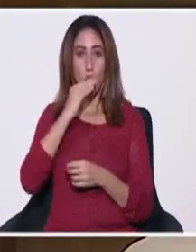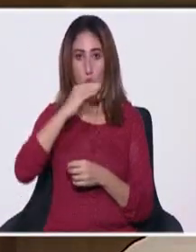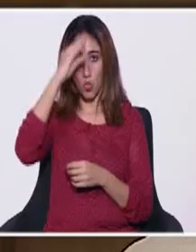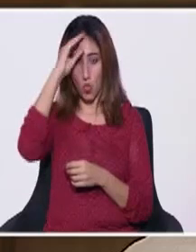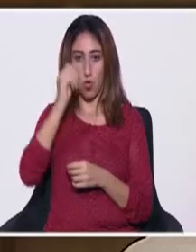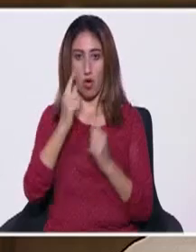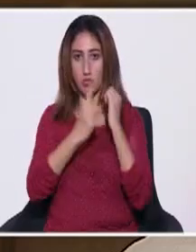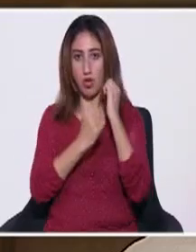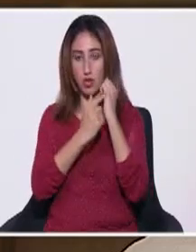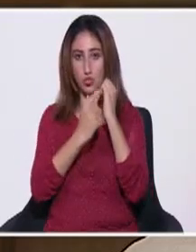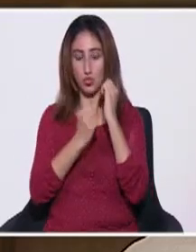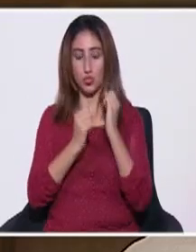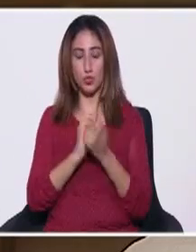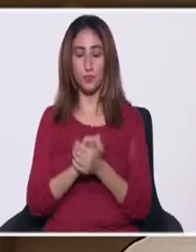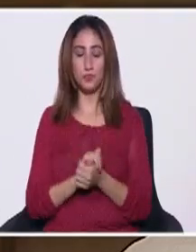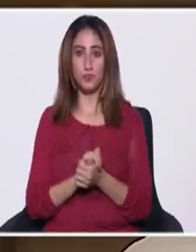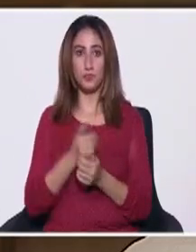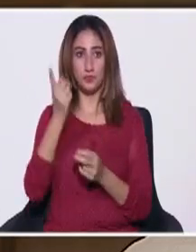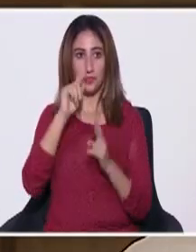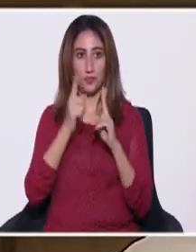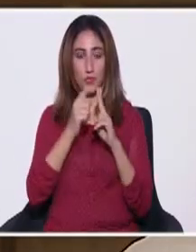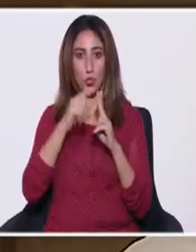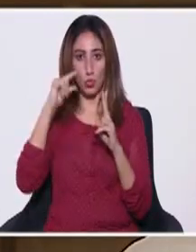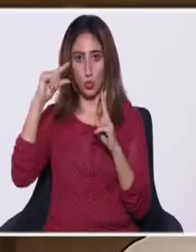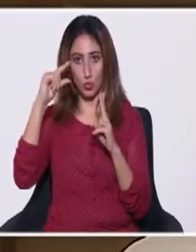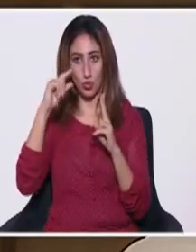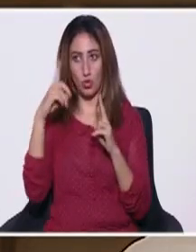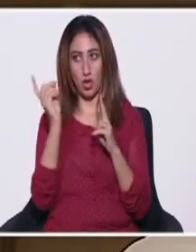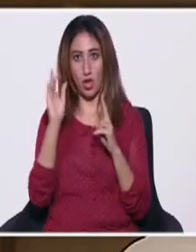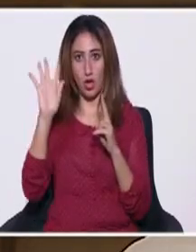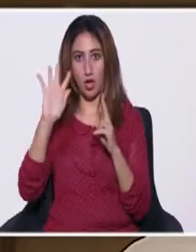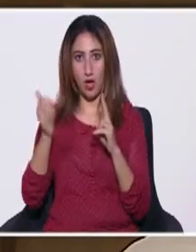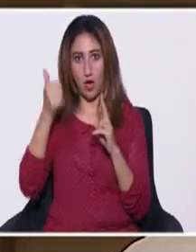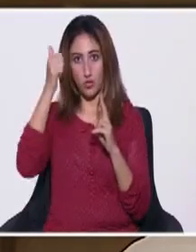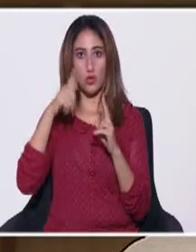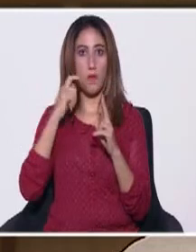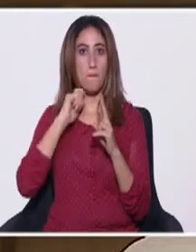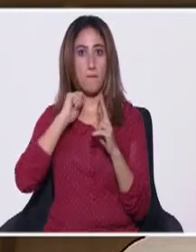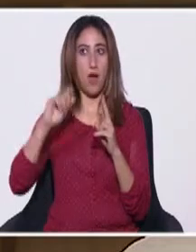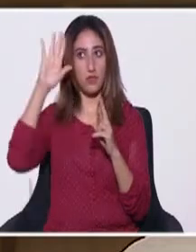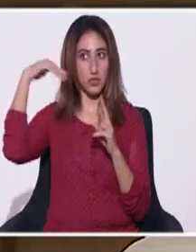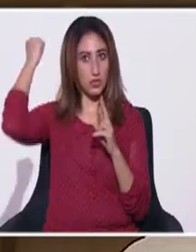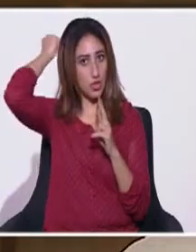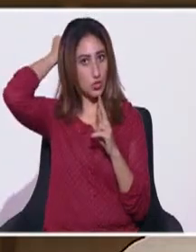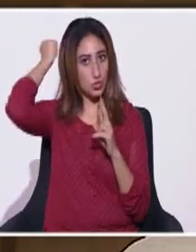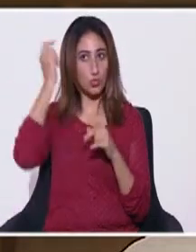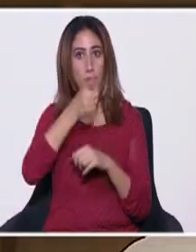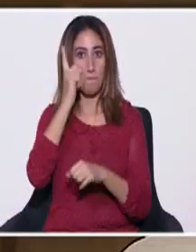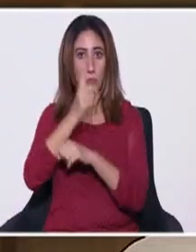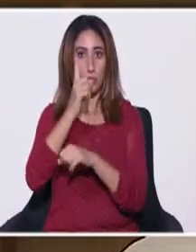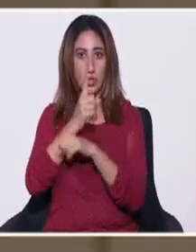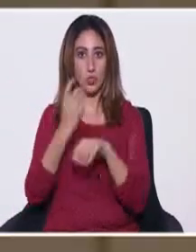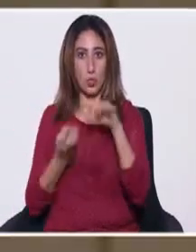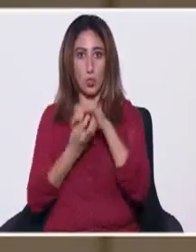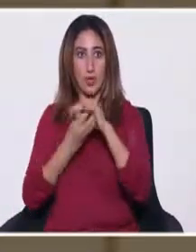النموذج الثاني اللي موجود معايا النهاردة هي الأستاذة الدكتورة رشا أرنست من محافظة أسيوط، هي عضو هيئة تدريس كلية آداب